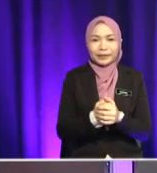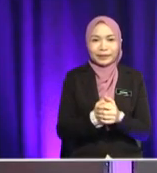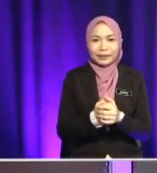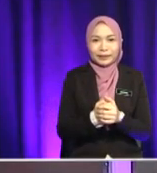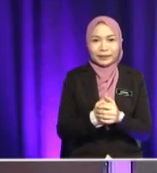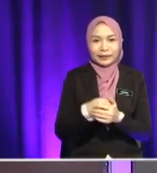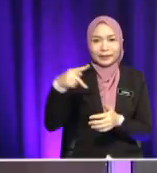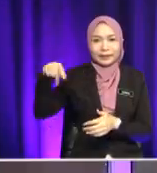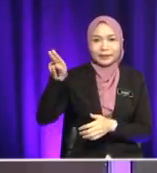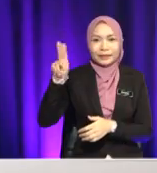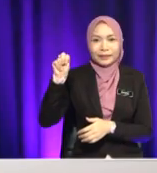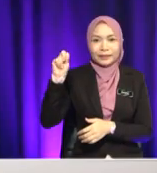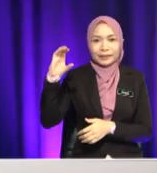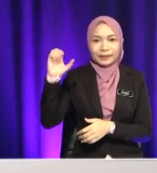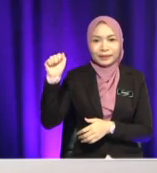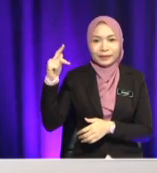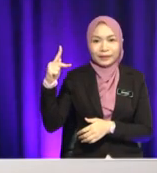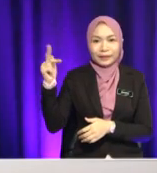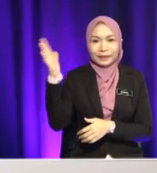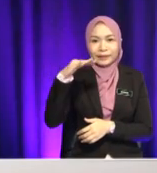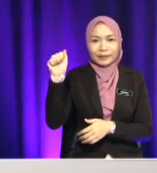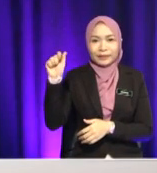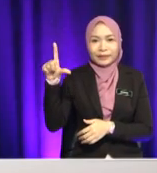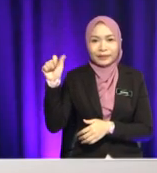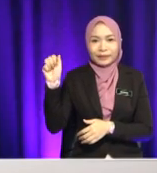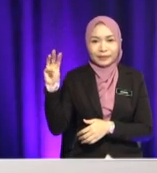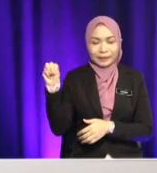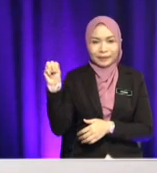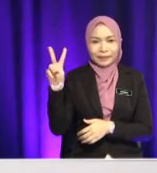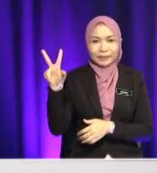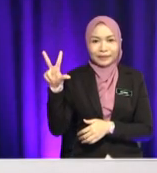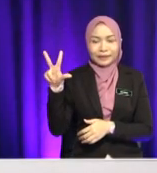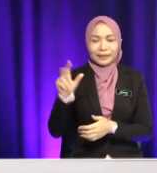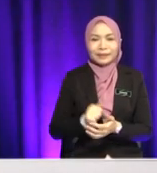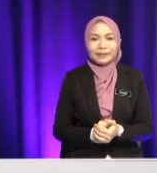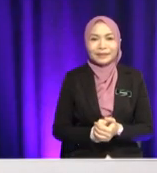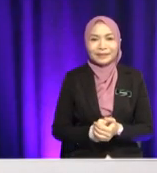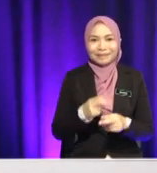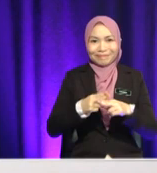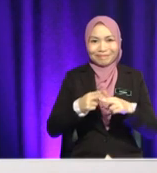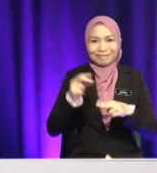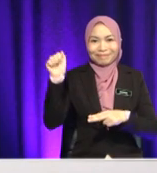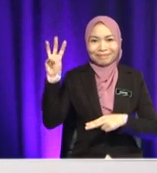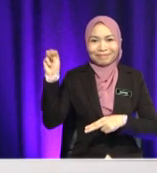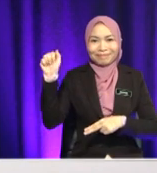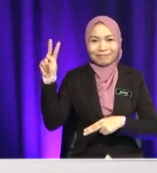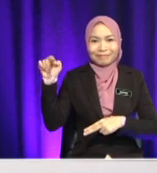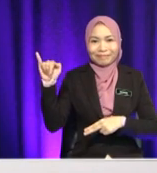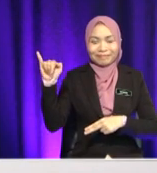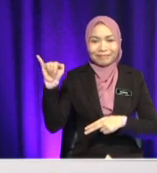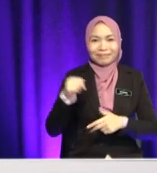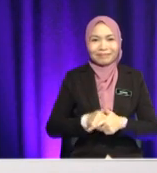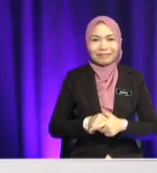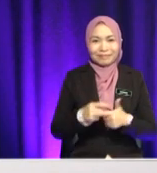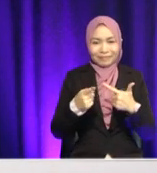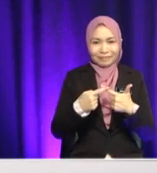berkacamata Amani Aisyah Bertudung Putih Zara Sofia berbaju